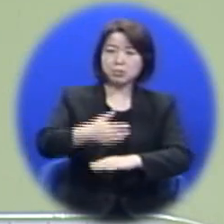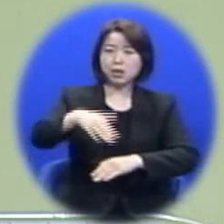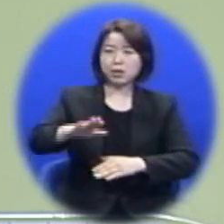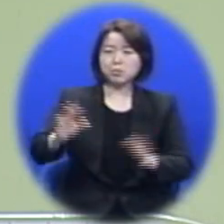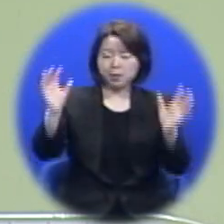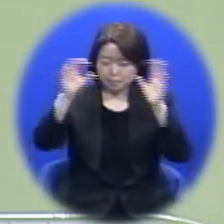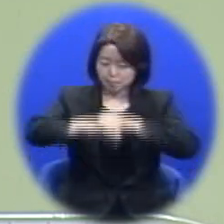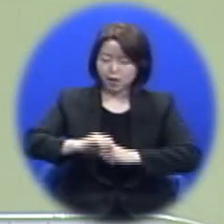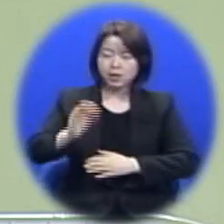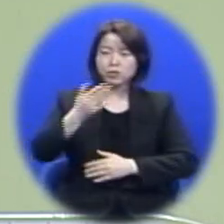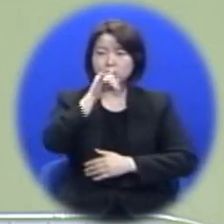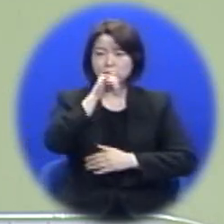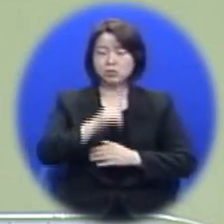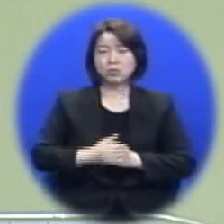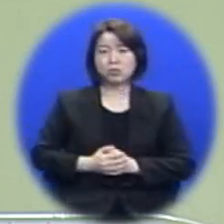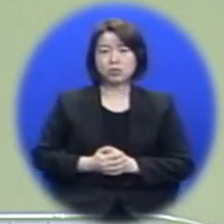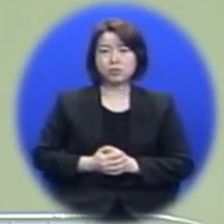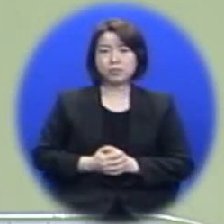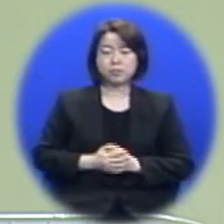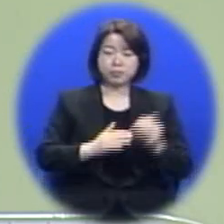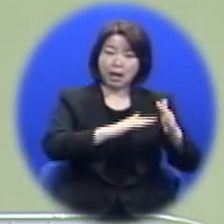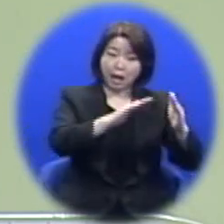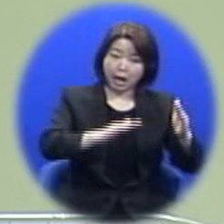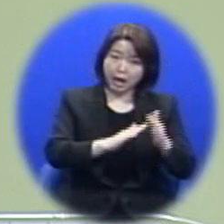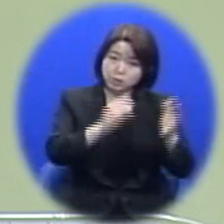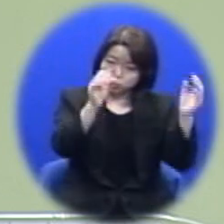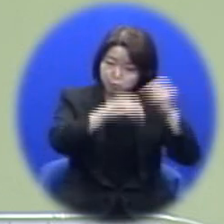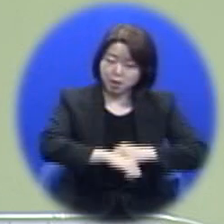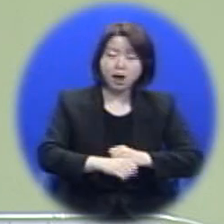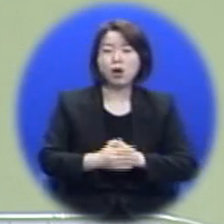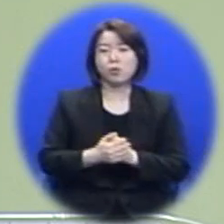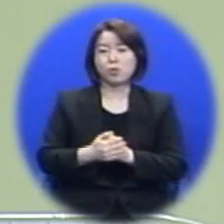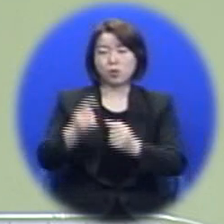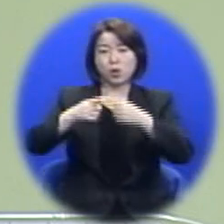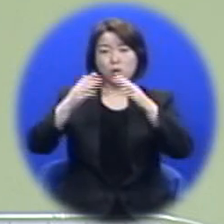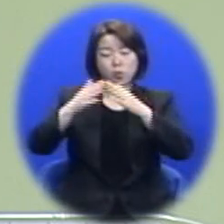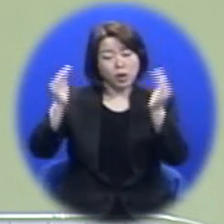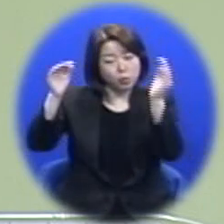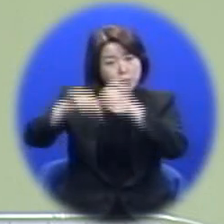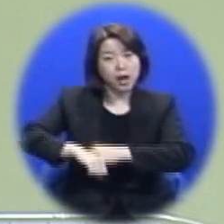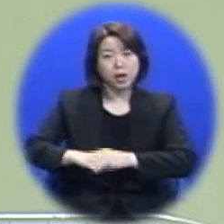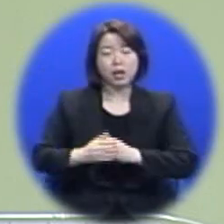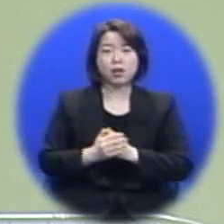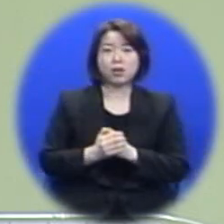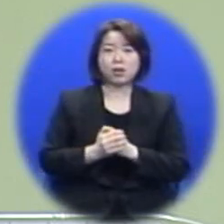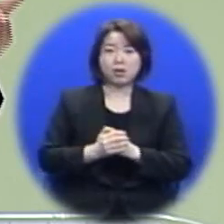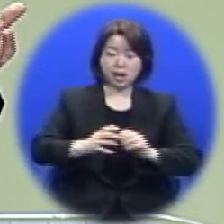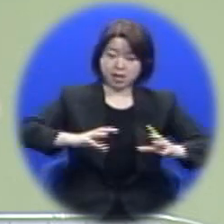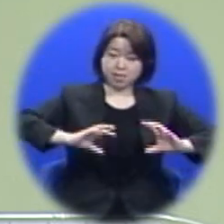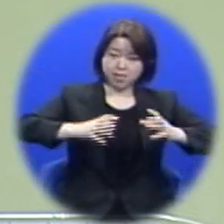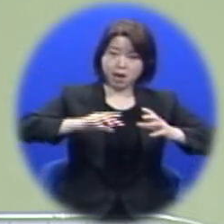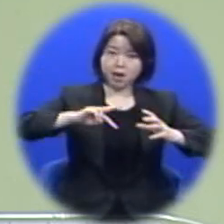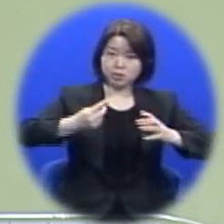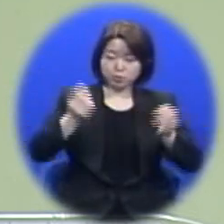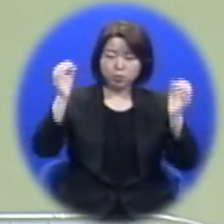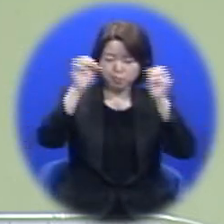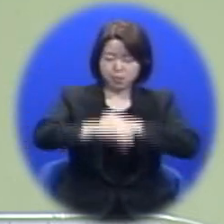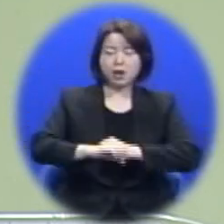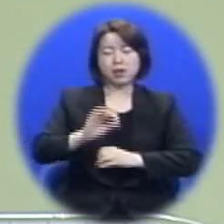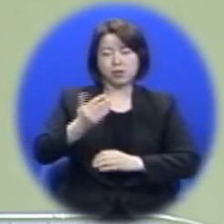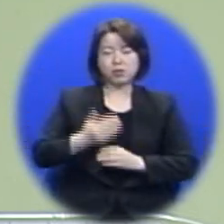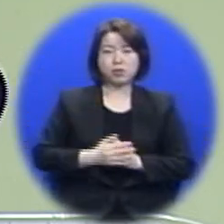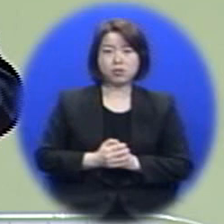망합니다 가정도 망합니다 교회 도망갑니다 나라도 망합니다